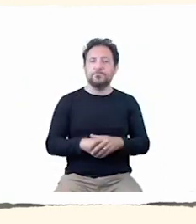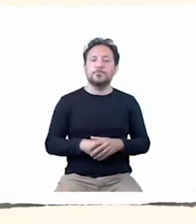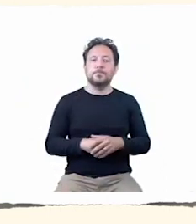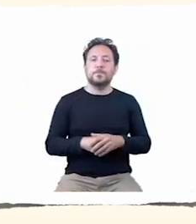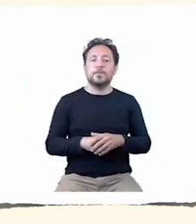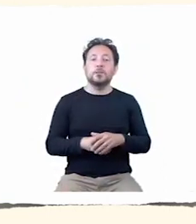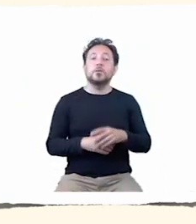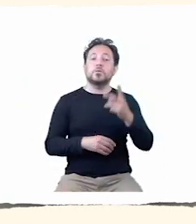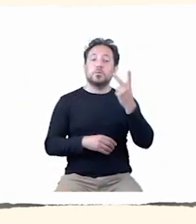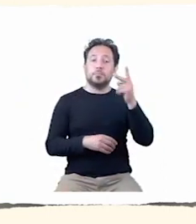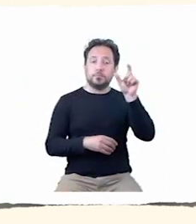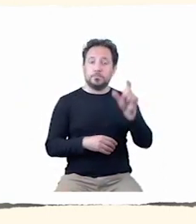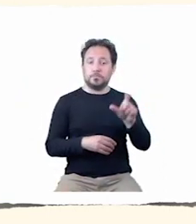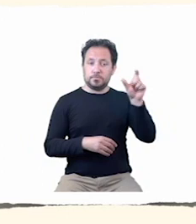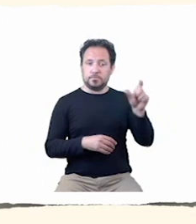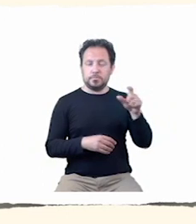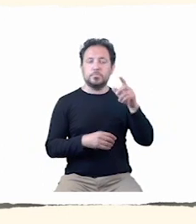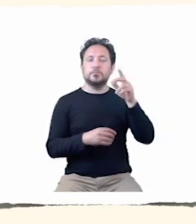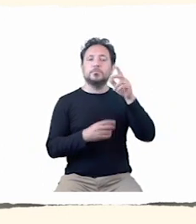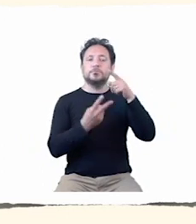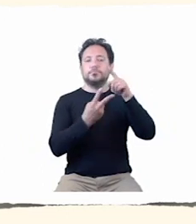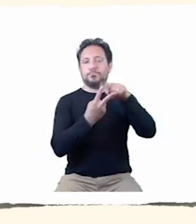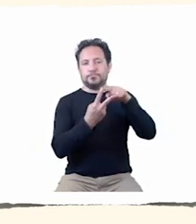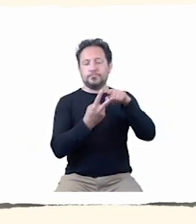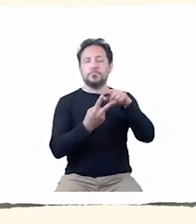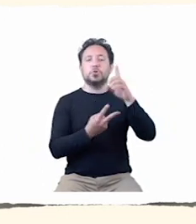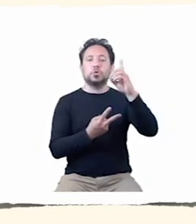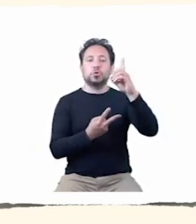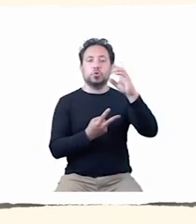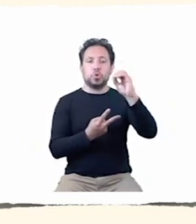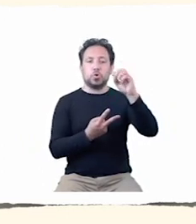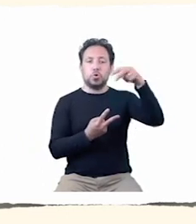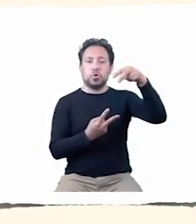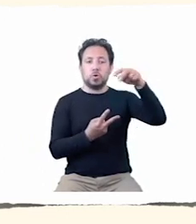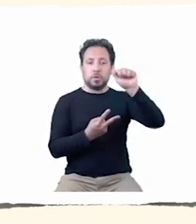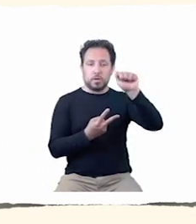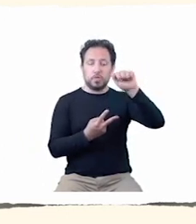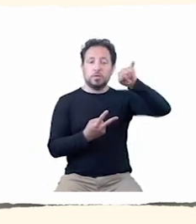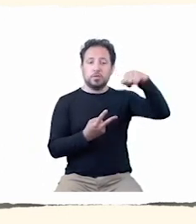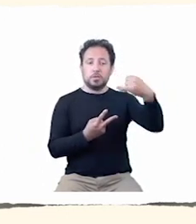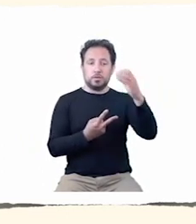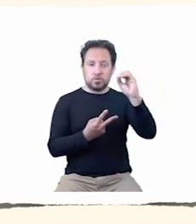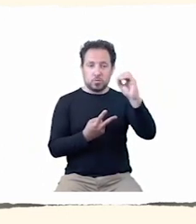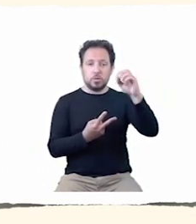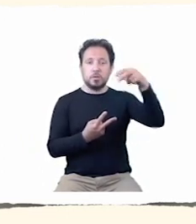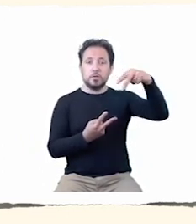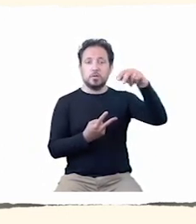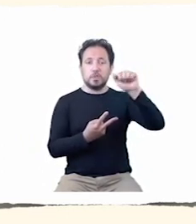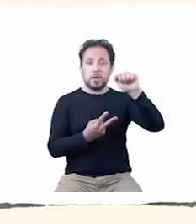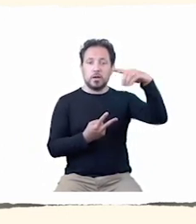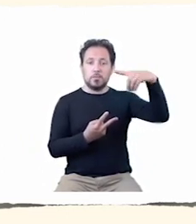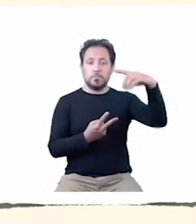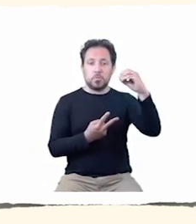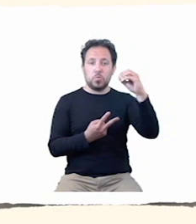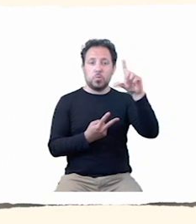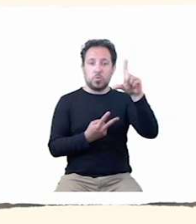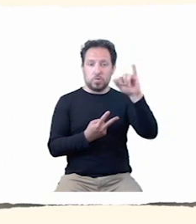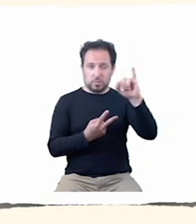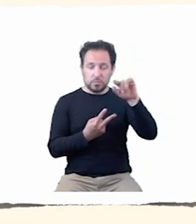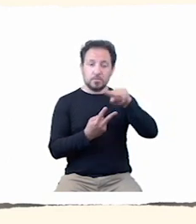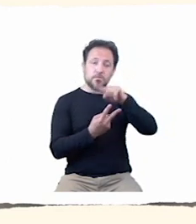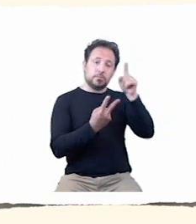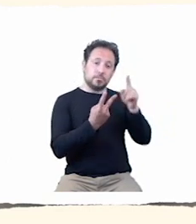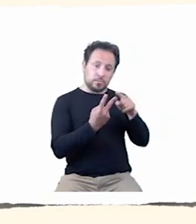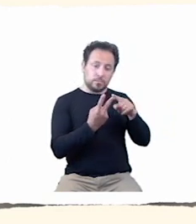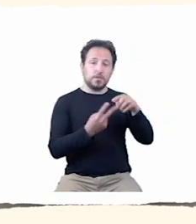dal testo e dalle illustrazioni di Rocky the Cat Who Barks, scritto da